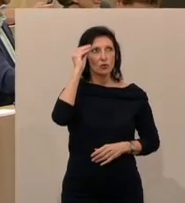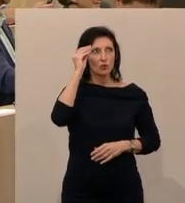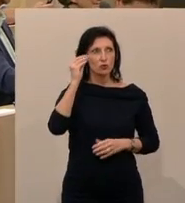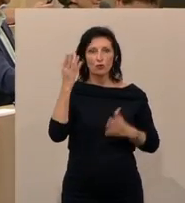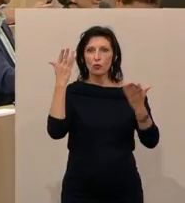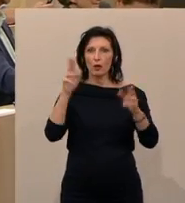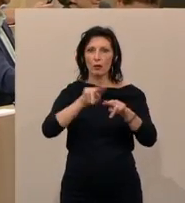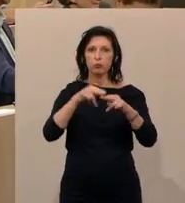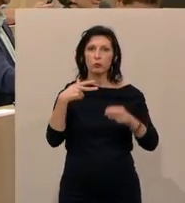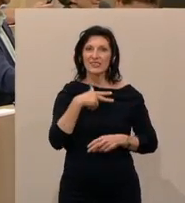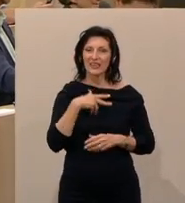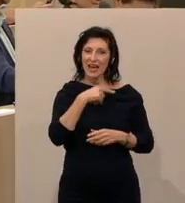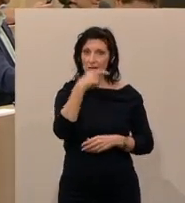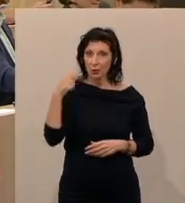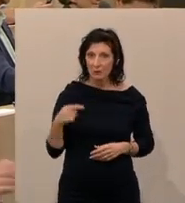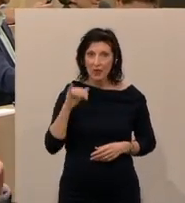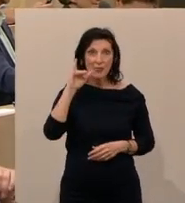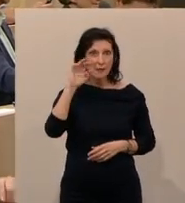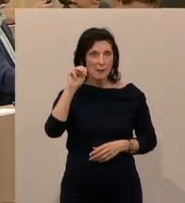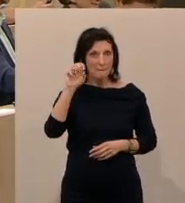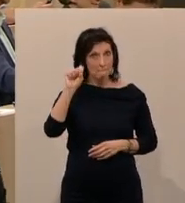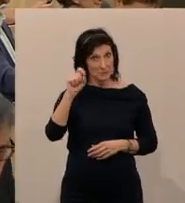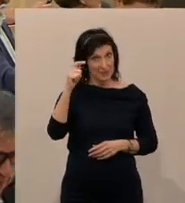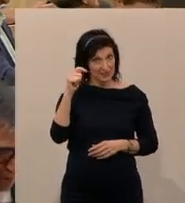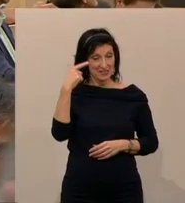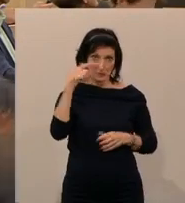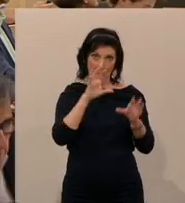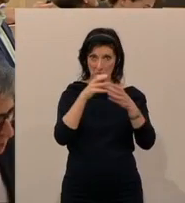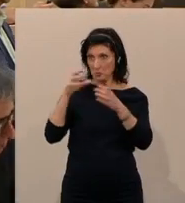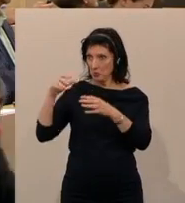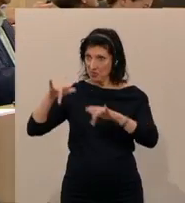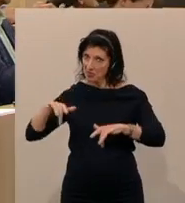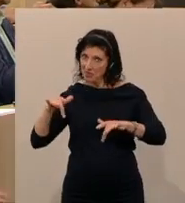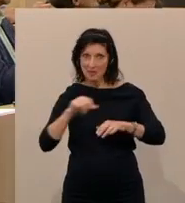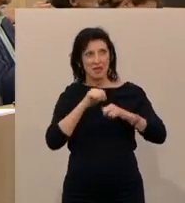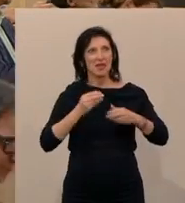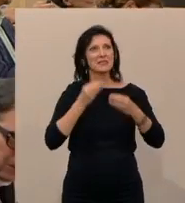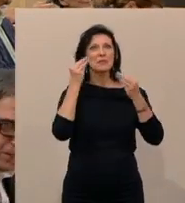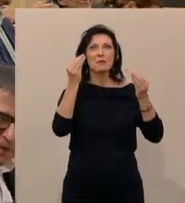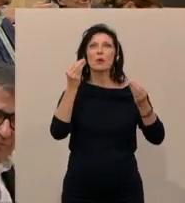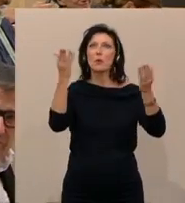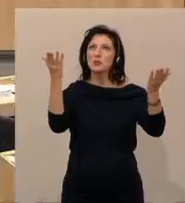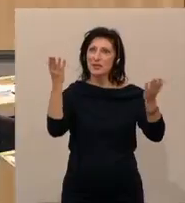Innenminister Herbert Kickl mit der Beantwortung der Fragen. Herzlich begrüßen, herzlich willkommen.